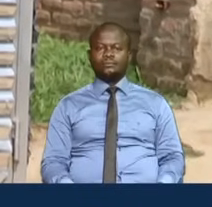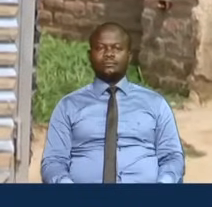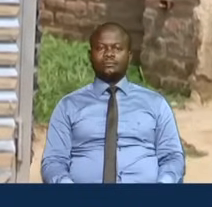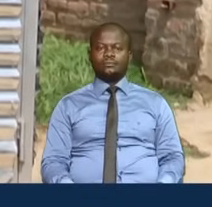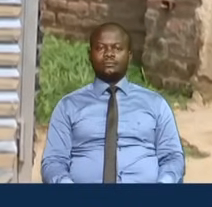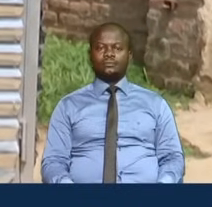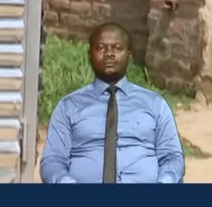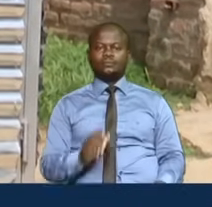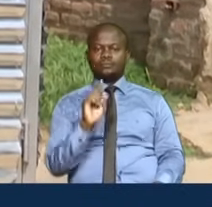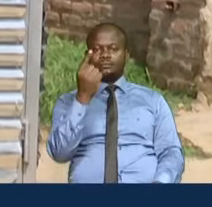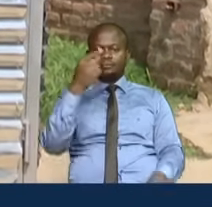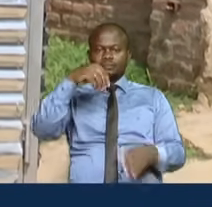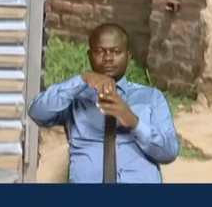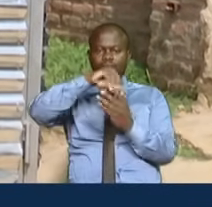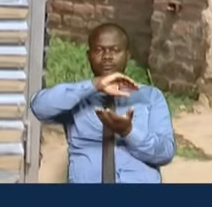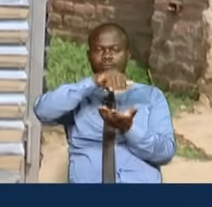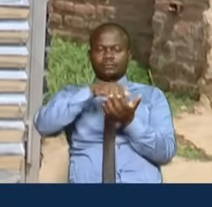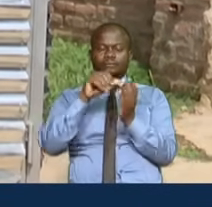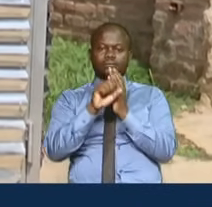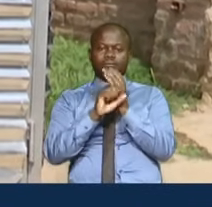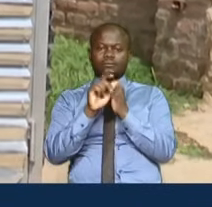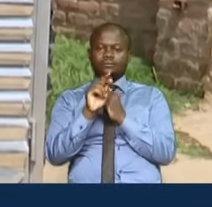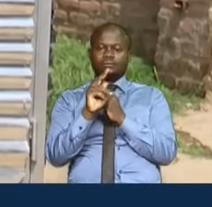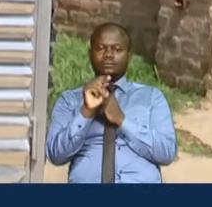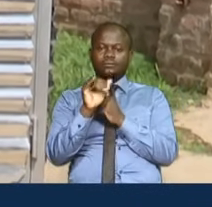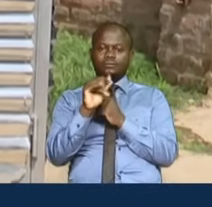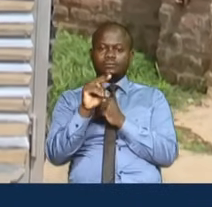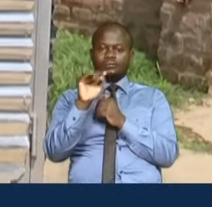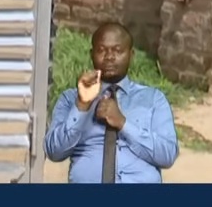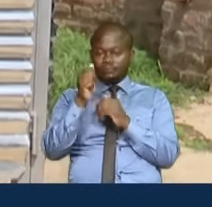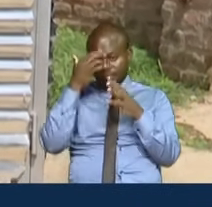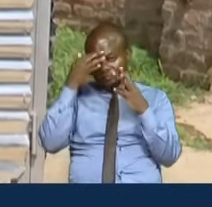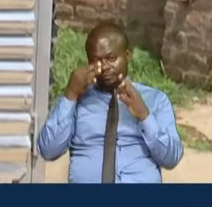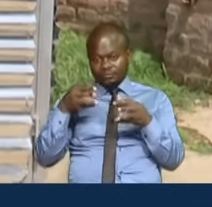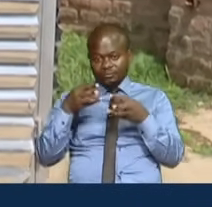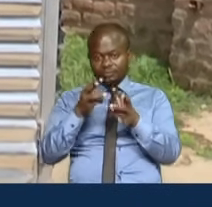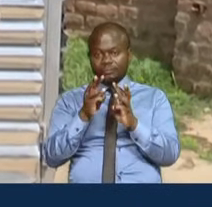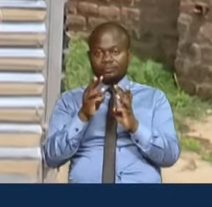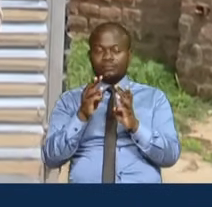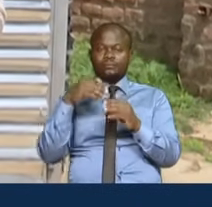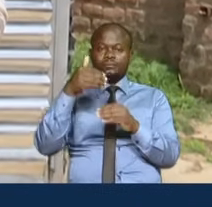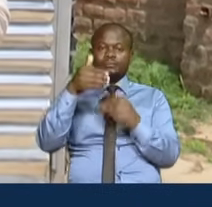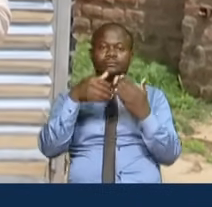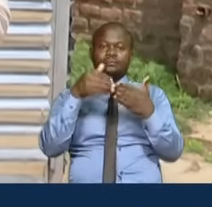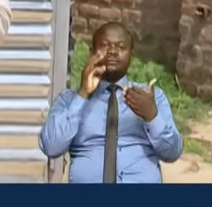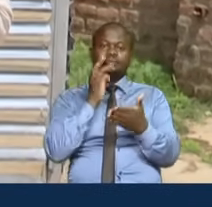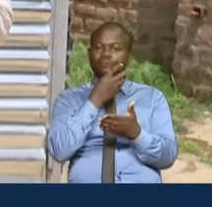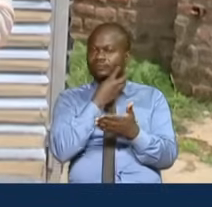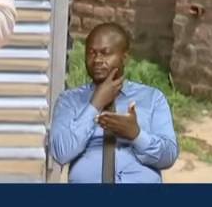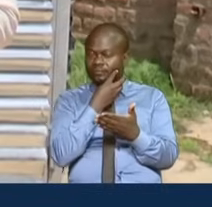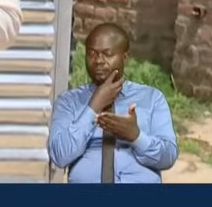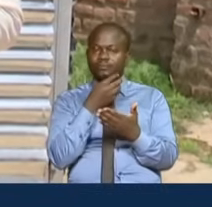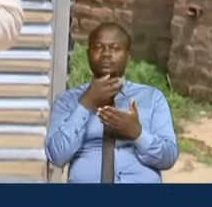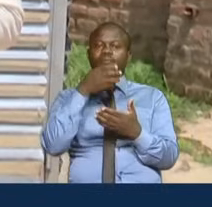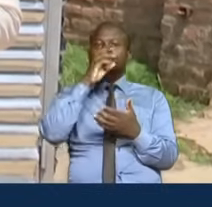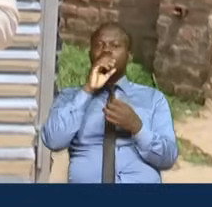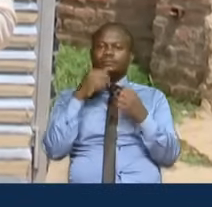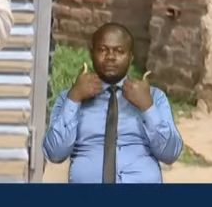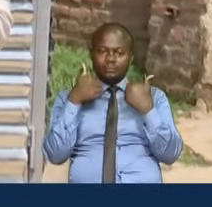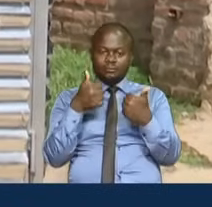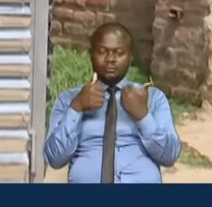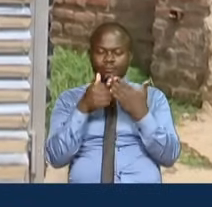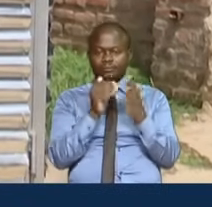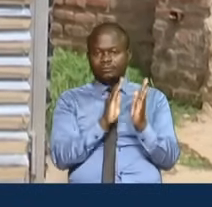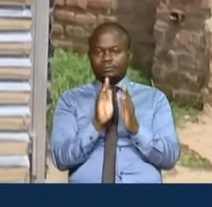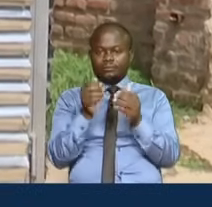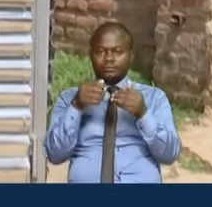Ni kimwe mu bigo by'umurenge wa Kinyinya mu karere ka Gasabo byahisemo uburyo bwo kuzajya biha abana amazi yo kunywa, amazi meza